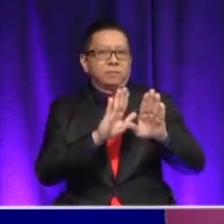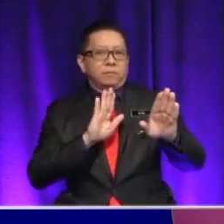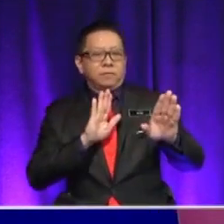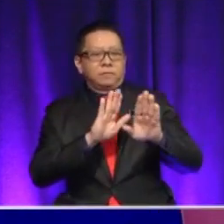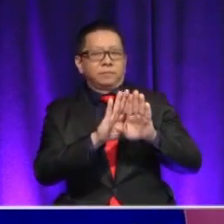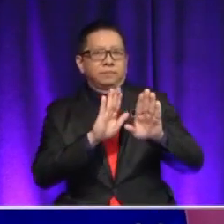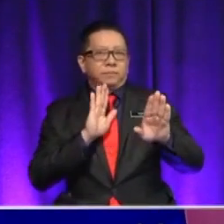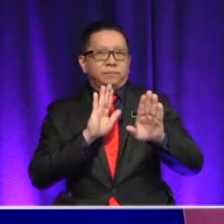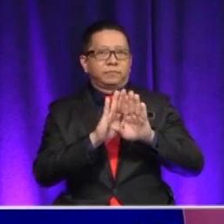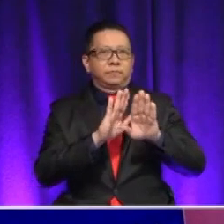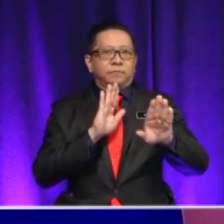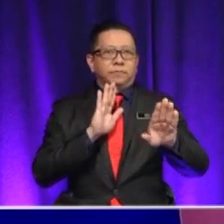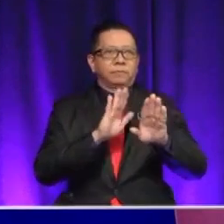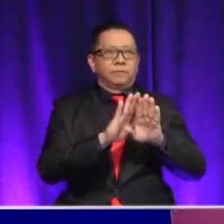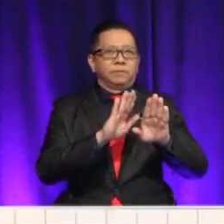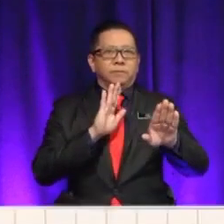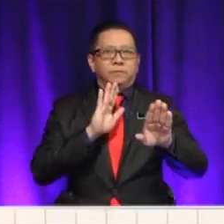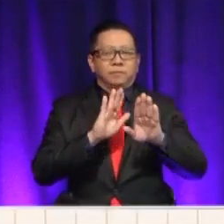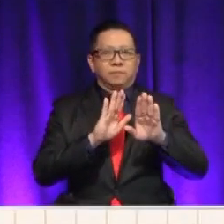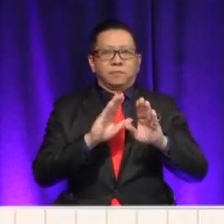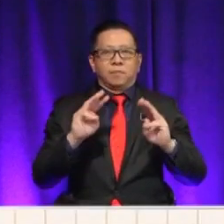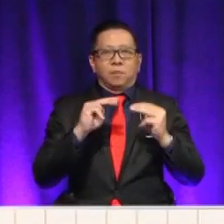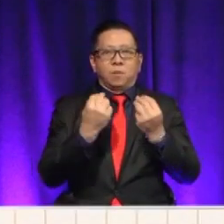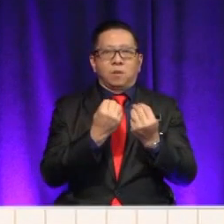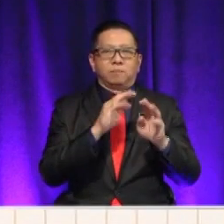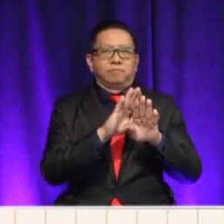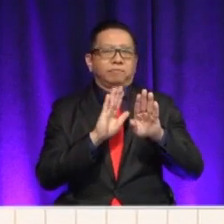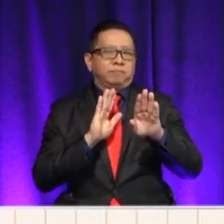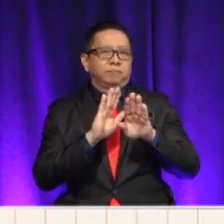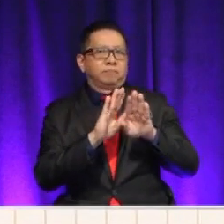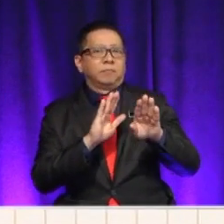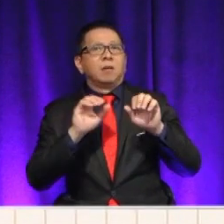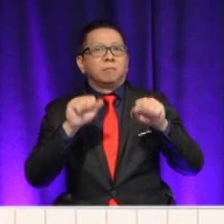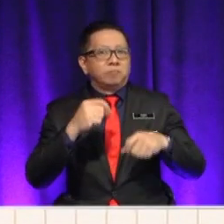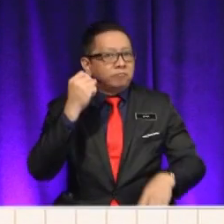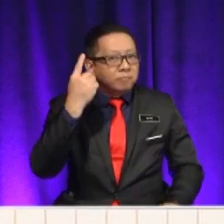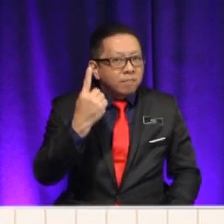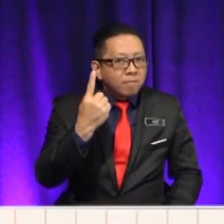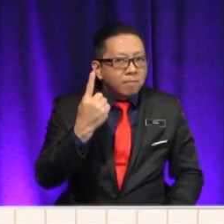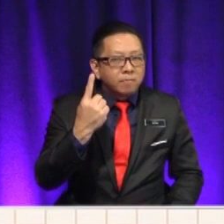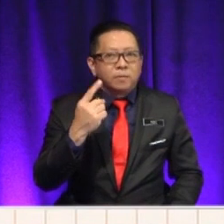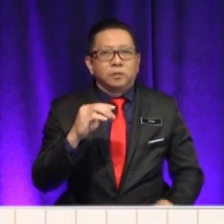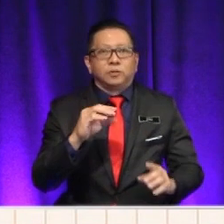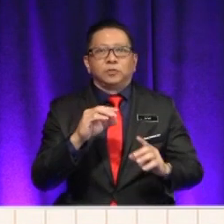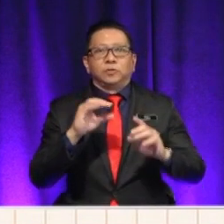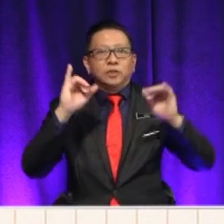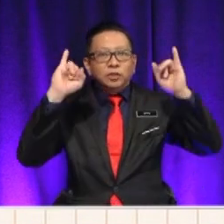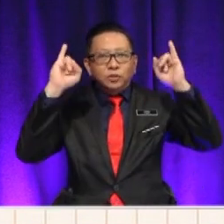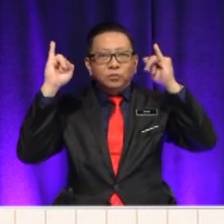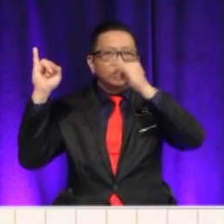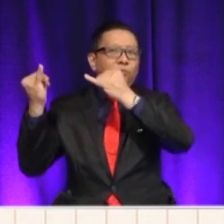Mira. Okey, warga negara yang bertolak ansur ni maksudnya boleh memahami, okey, sesuatu isu